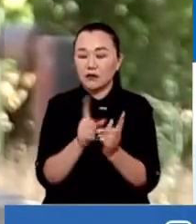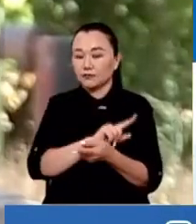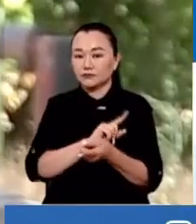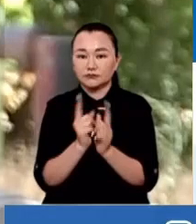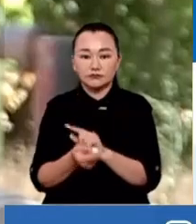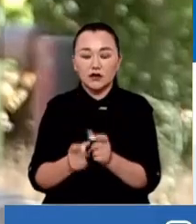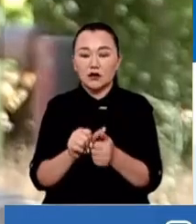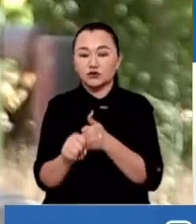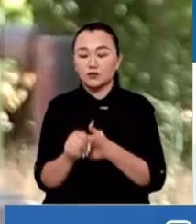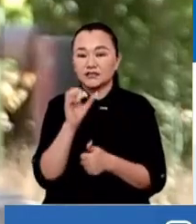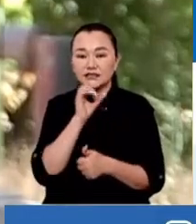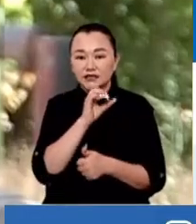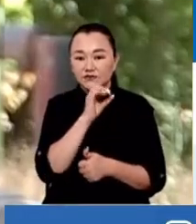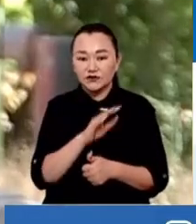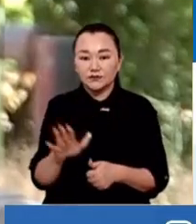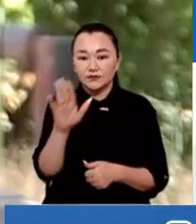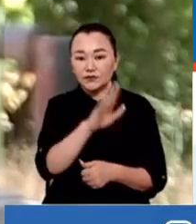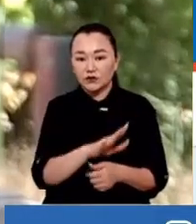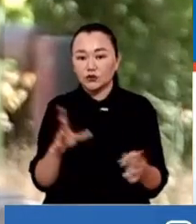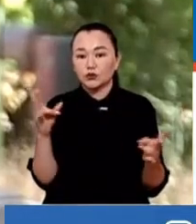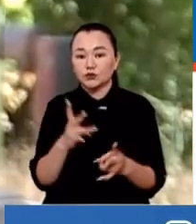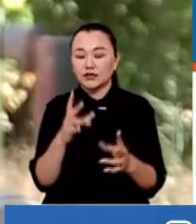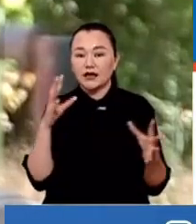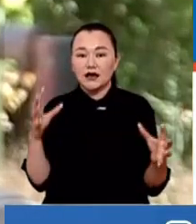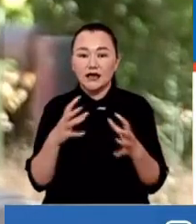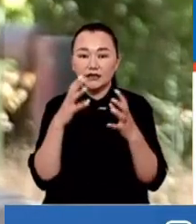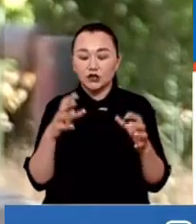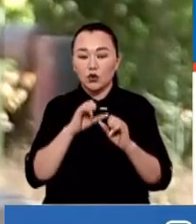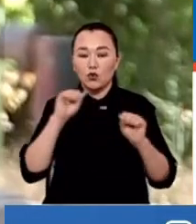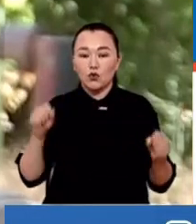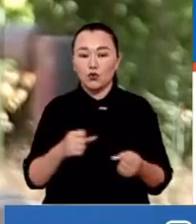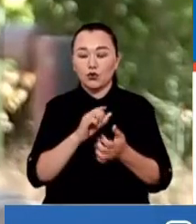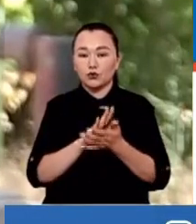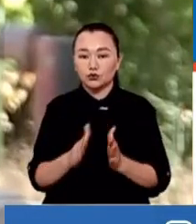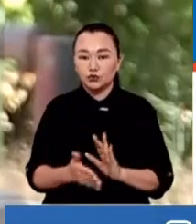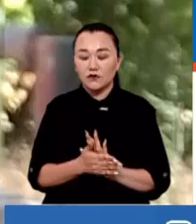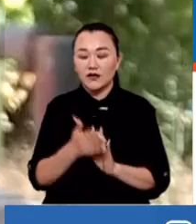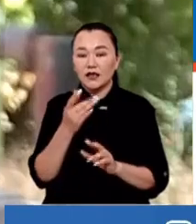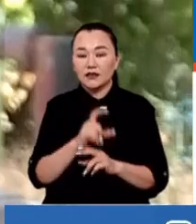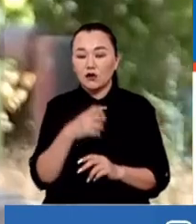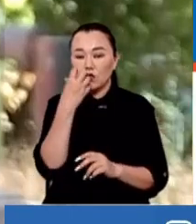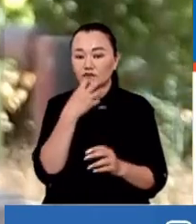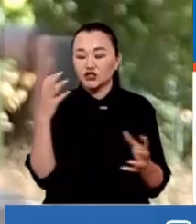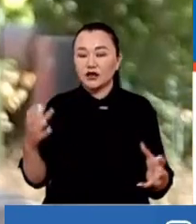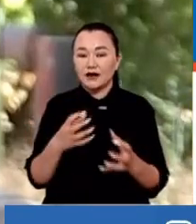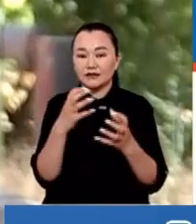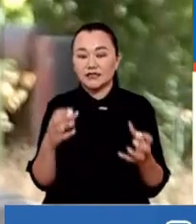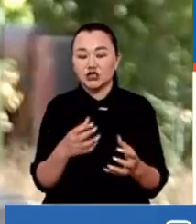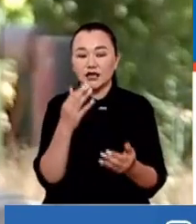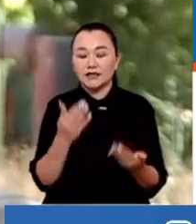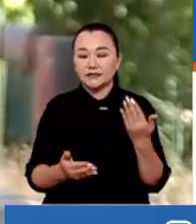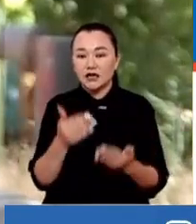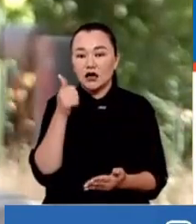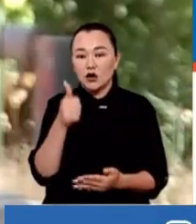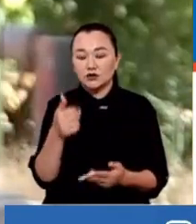северных регионах. Соответственно, необходимо хранить в холодных условиях. И это овощехранилище, если